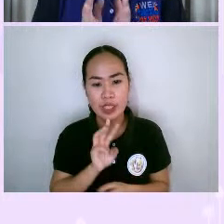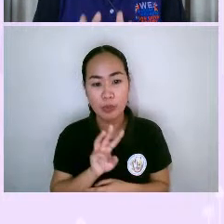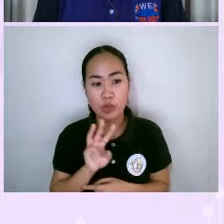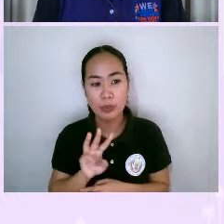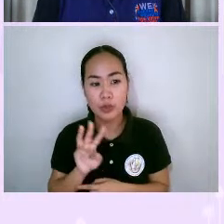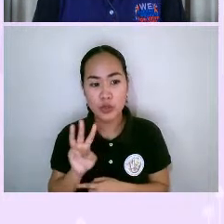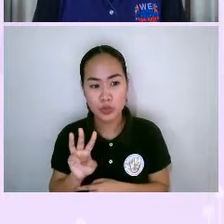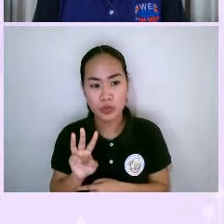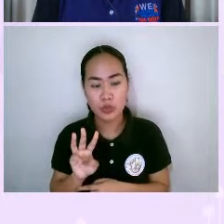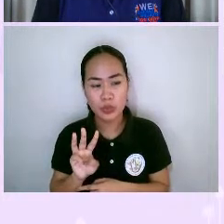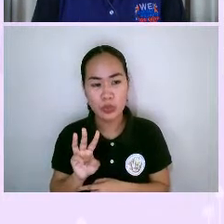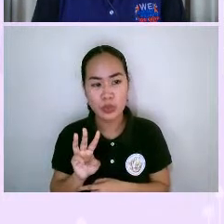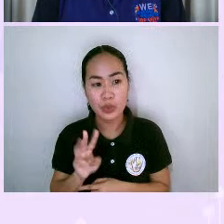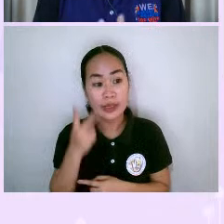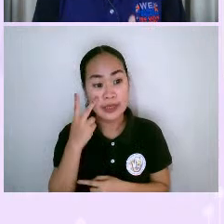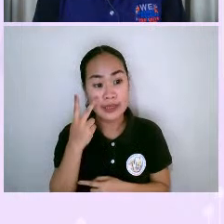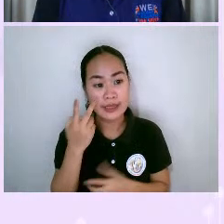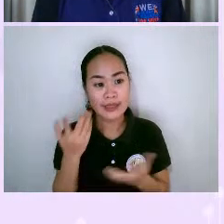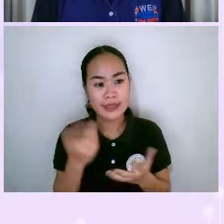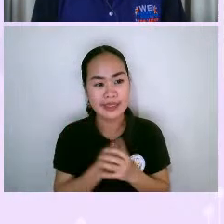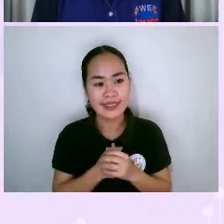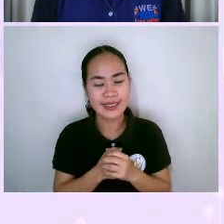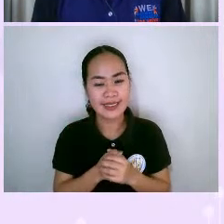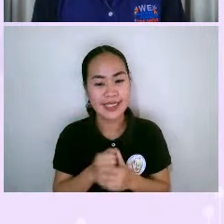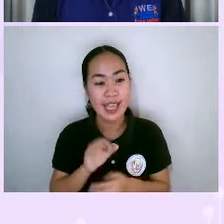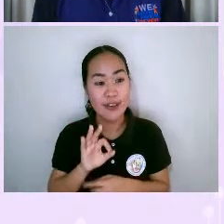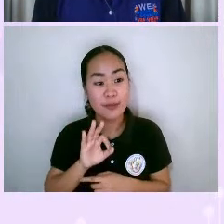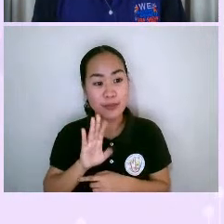sa ating Facebook website po,